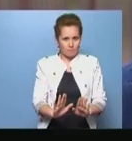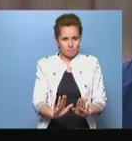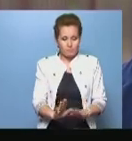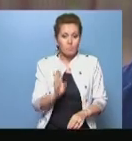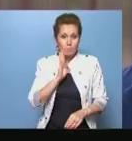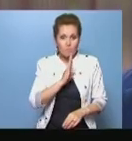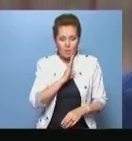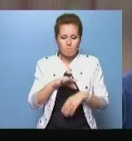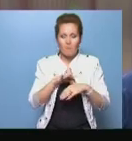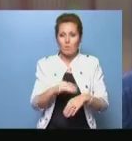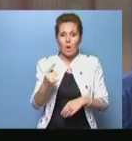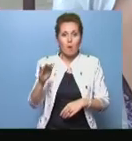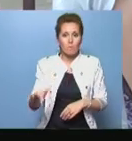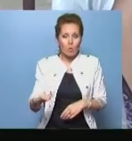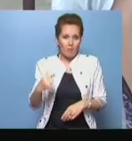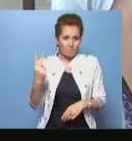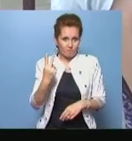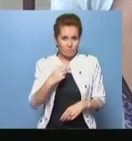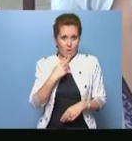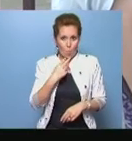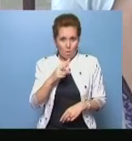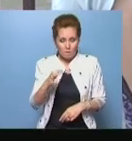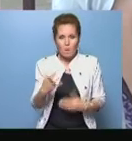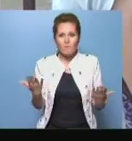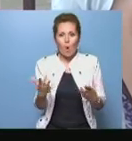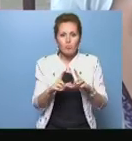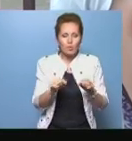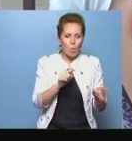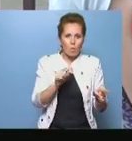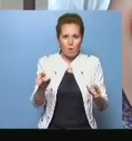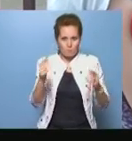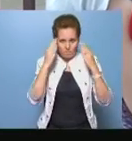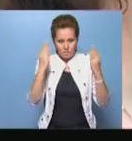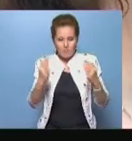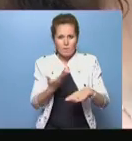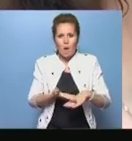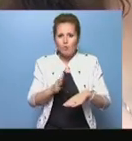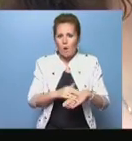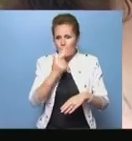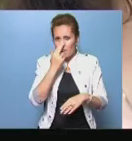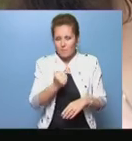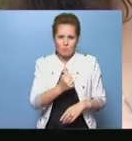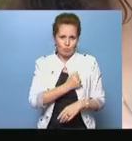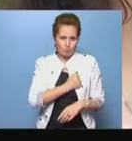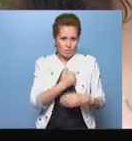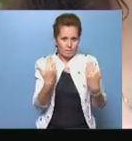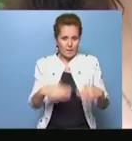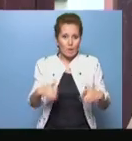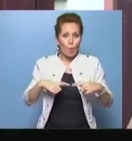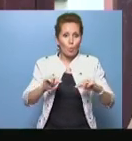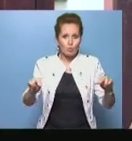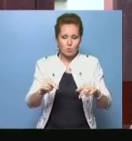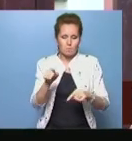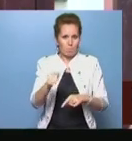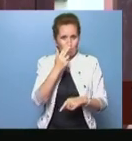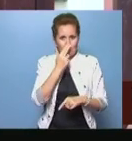поведет ребенка во 2 класс. В какую школу, теперь уже не знает. Говорит, из-за тяжелой адаптации жалко терять учителя, к которому привыкли. Когда